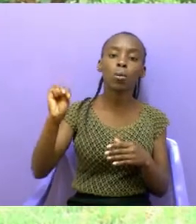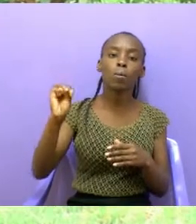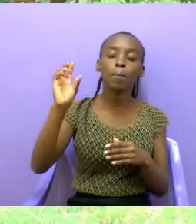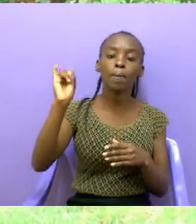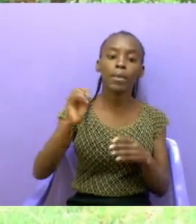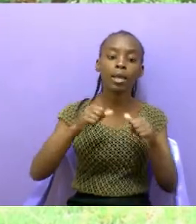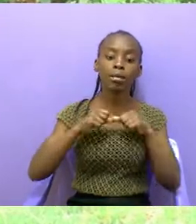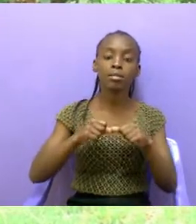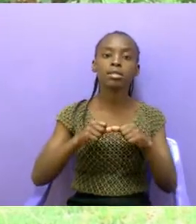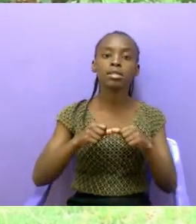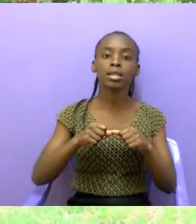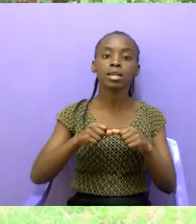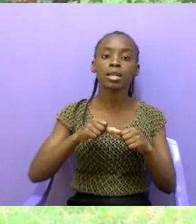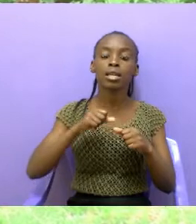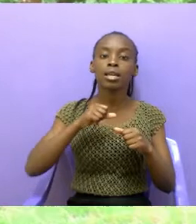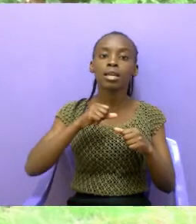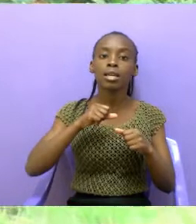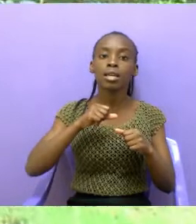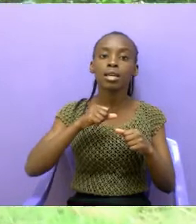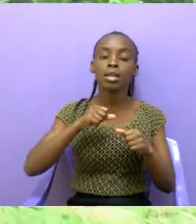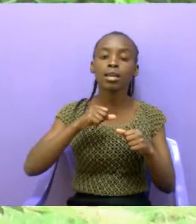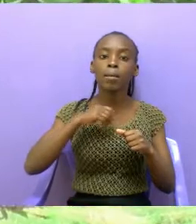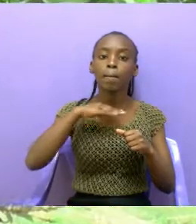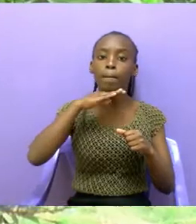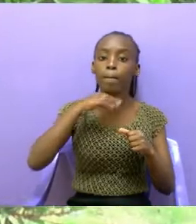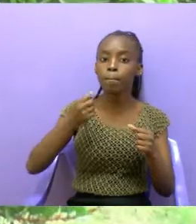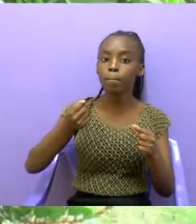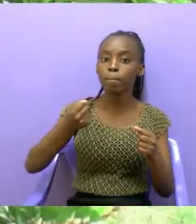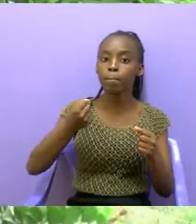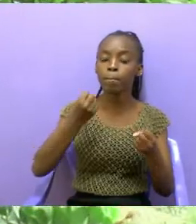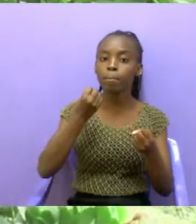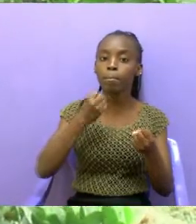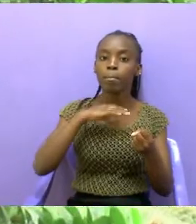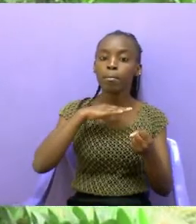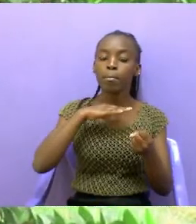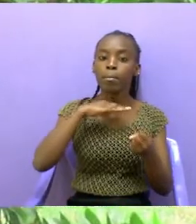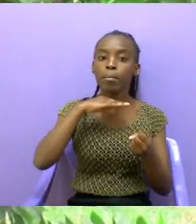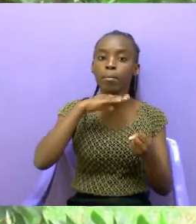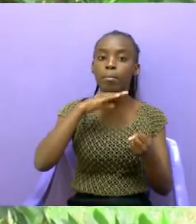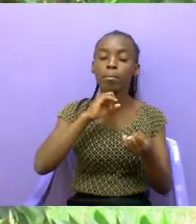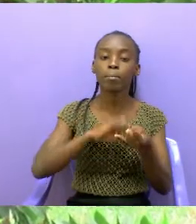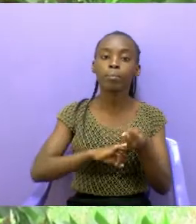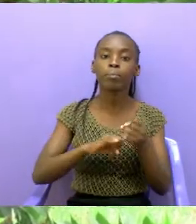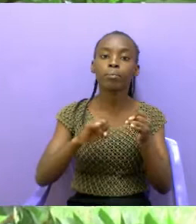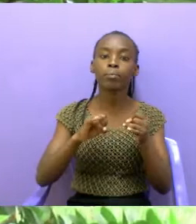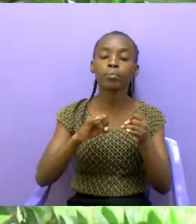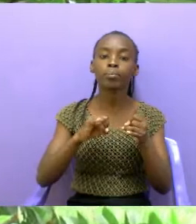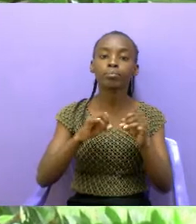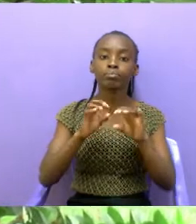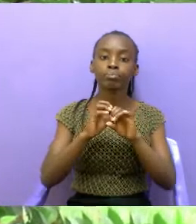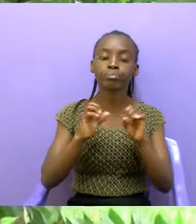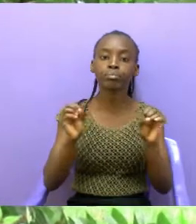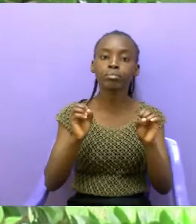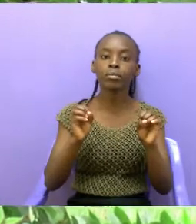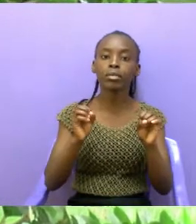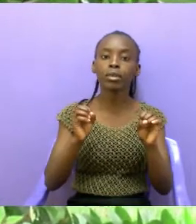zingine zinakuja sasa ambazo ni za mauti. Kwa hivyo chakula kilikuwa kwako tu. Huyu bwana akafa.